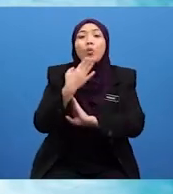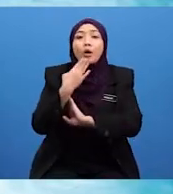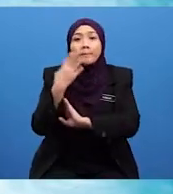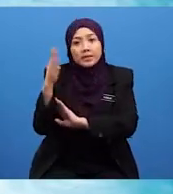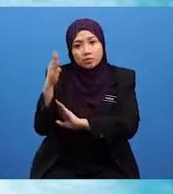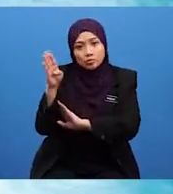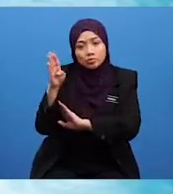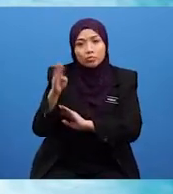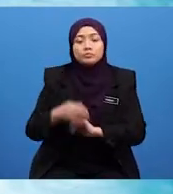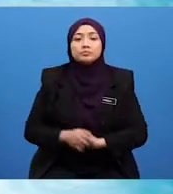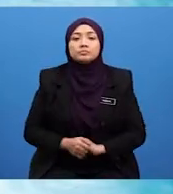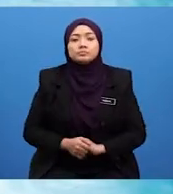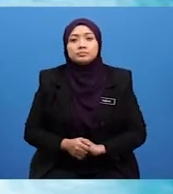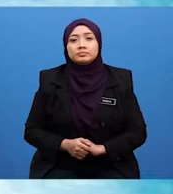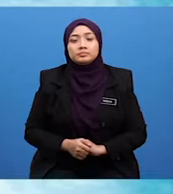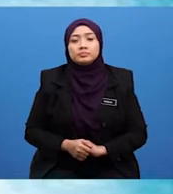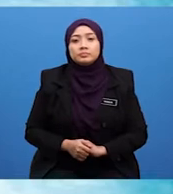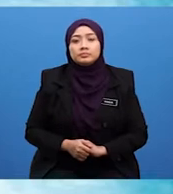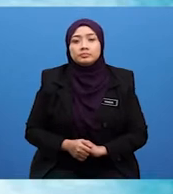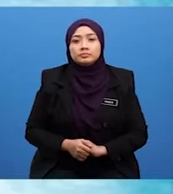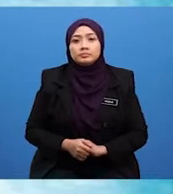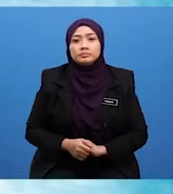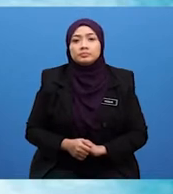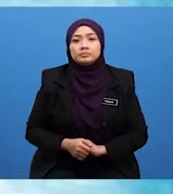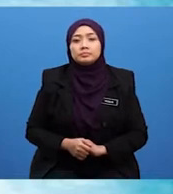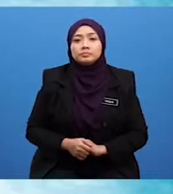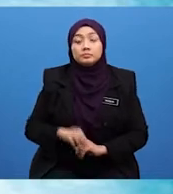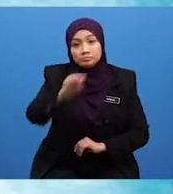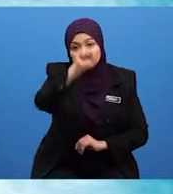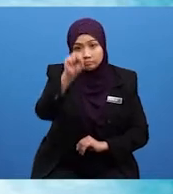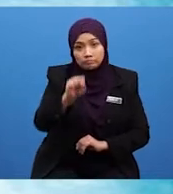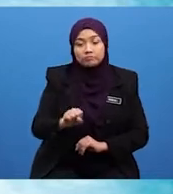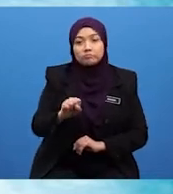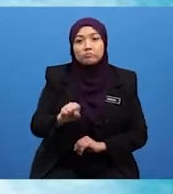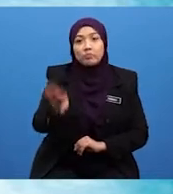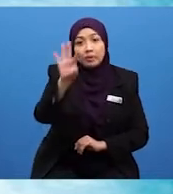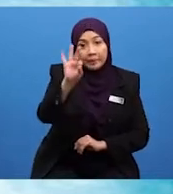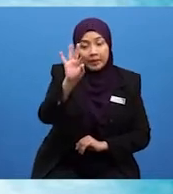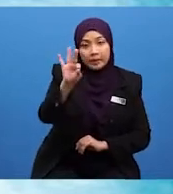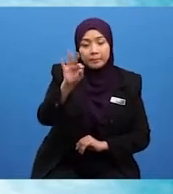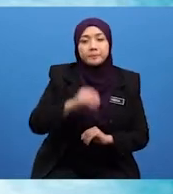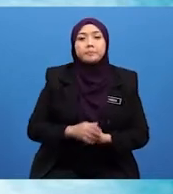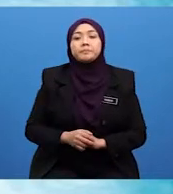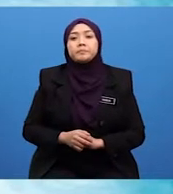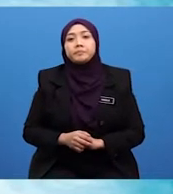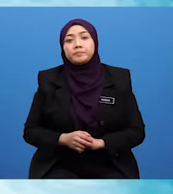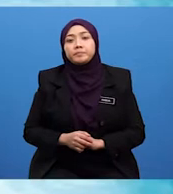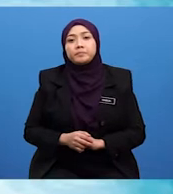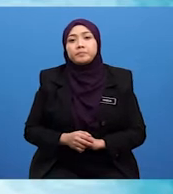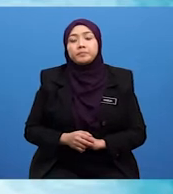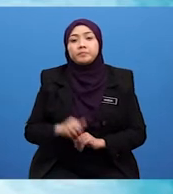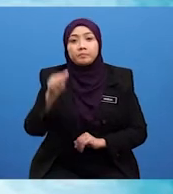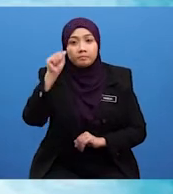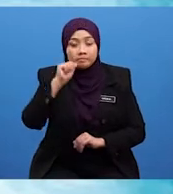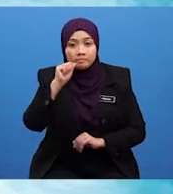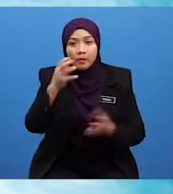warna biru. Pandai murid-murid. Soalan seterusnya. Aina ingin